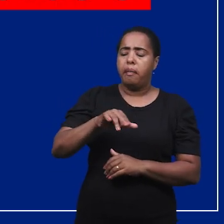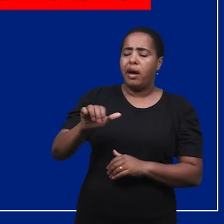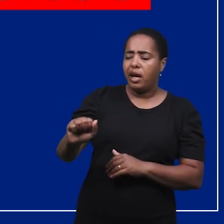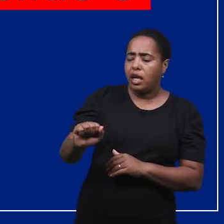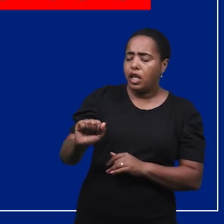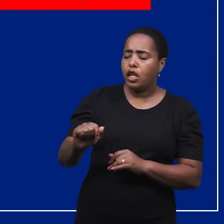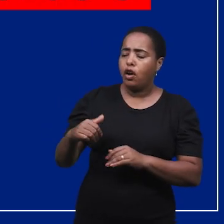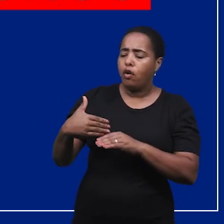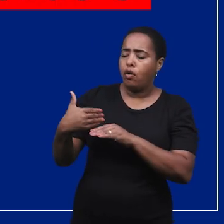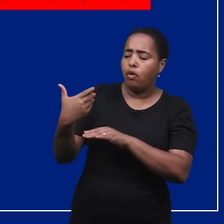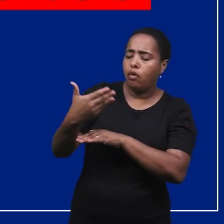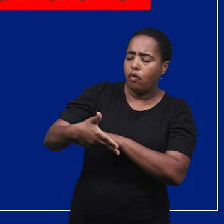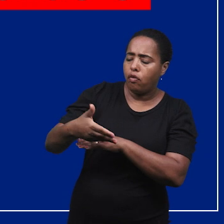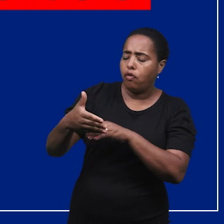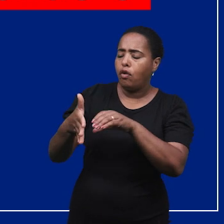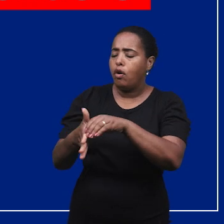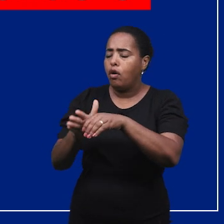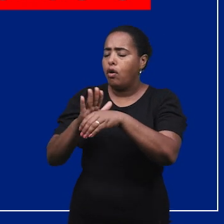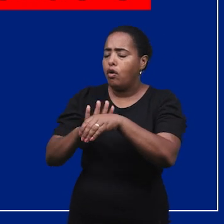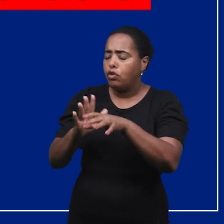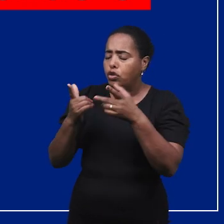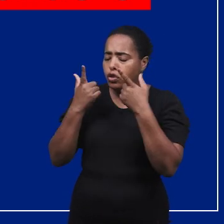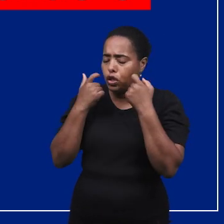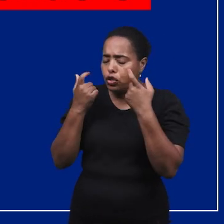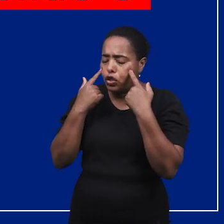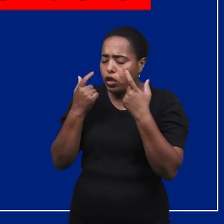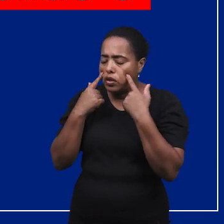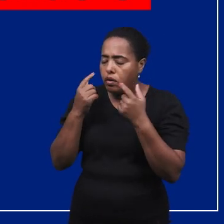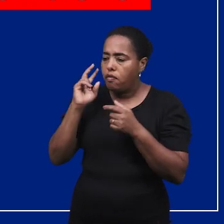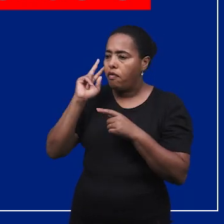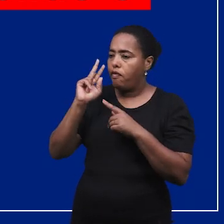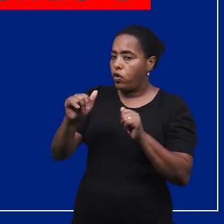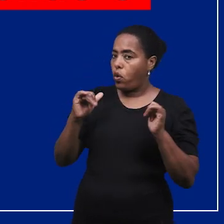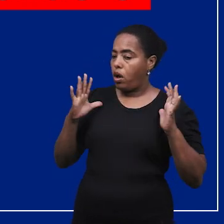sépulcre, quand elle a vu deux anges.